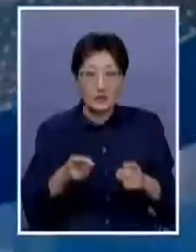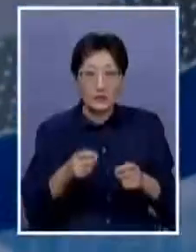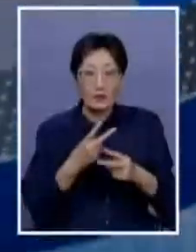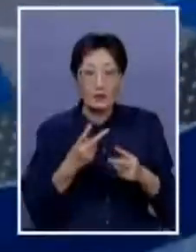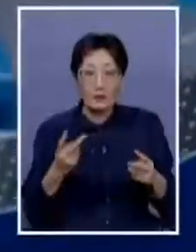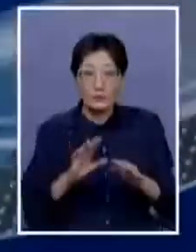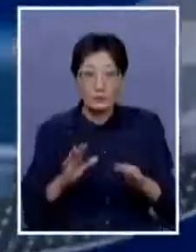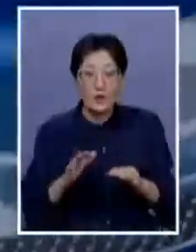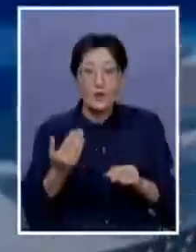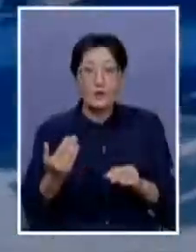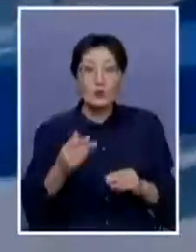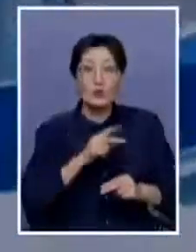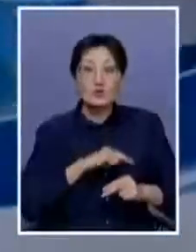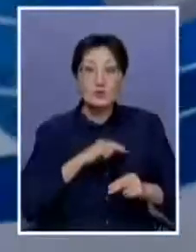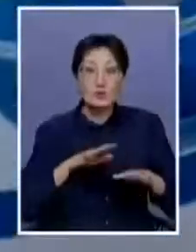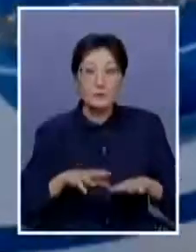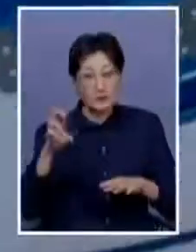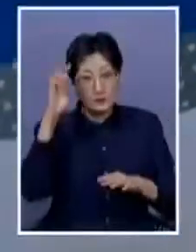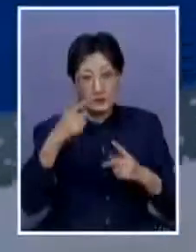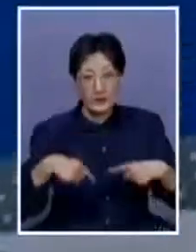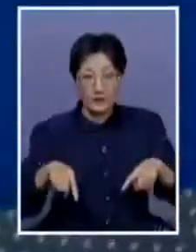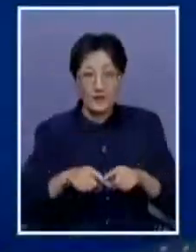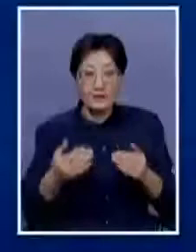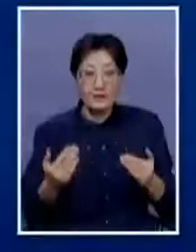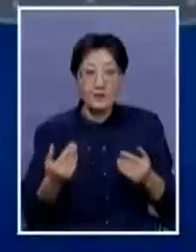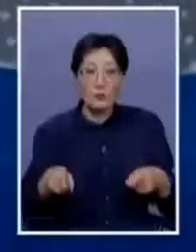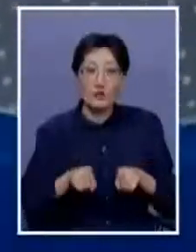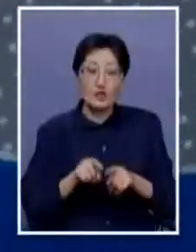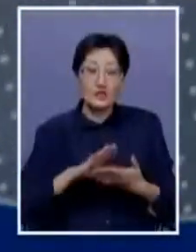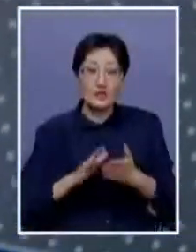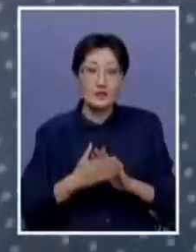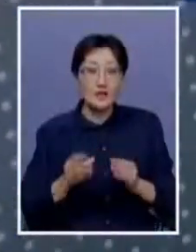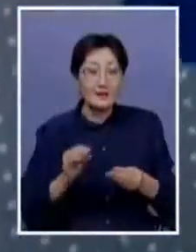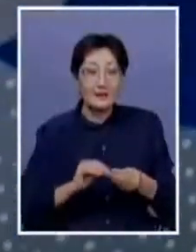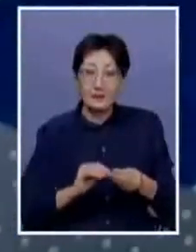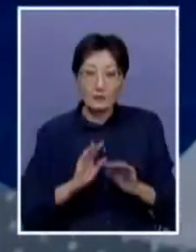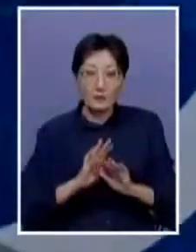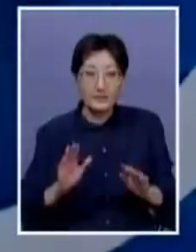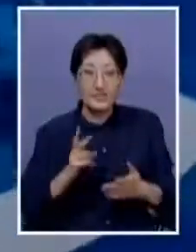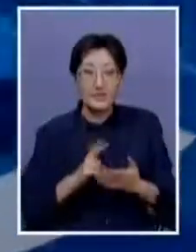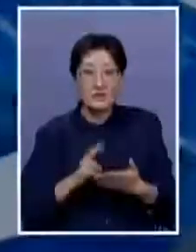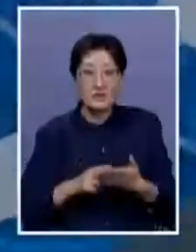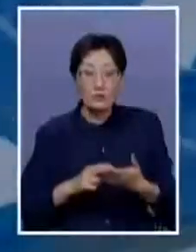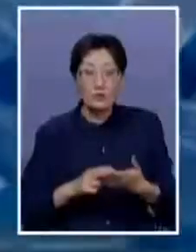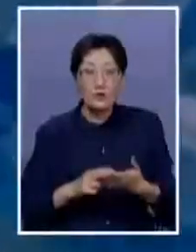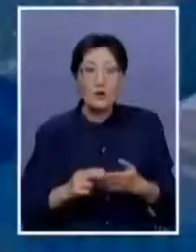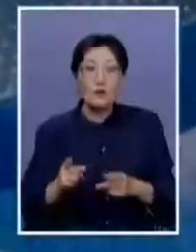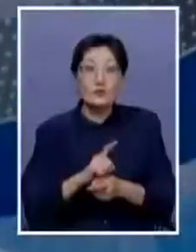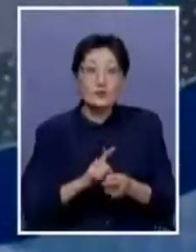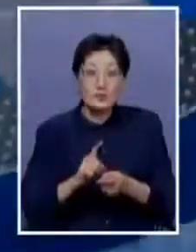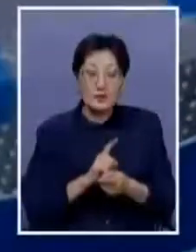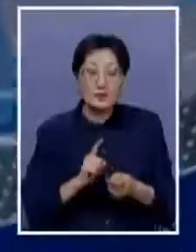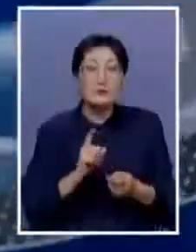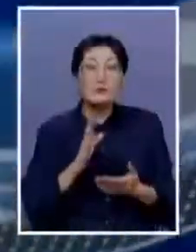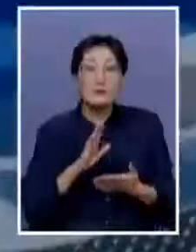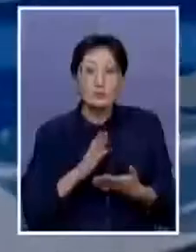көріп қана қоймай, ол жұмыс істеген мемлекеттік мекемеде енді мұндай жағдайдың қайталанбайтынын дәлелдейді. Түбегейлі өзгерістердің орын